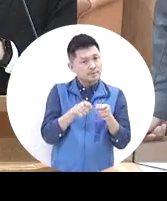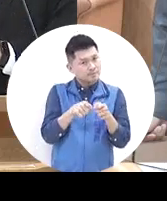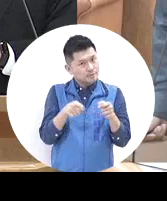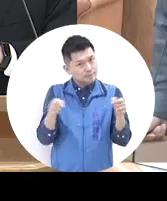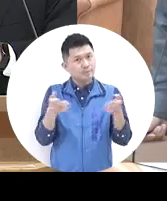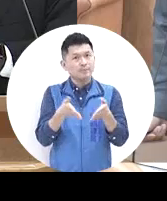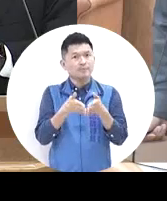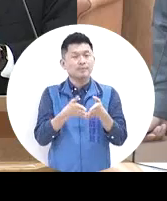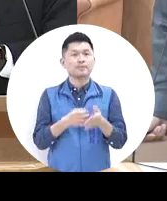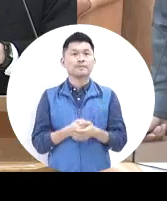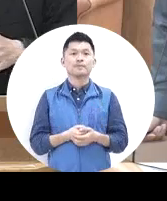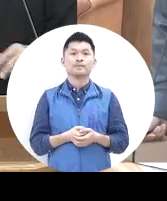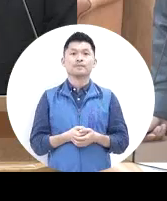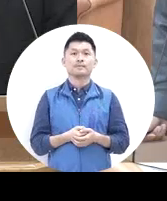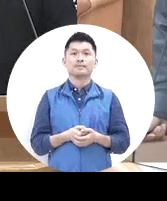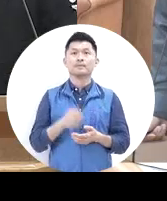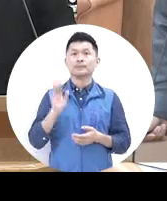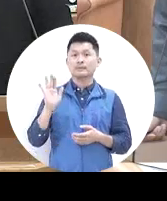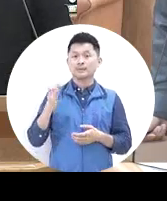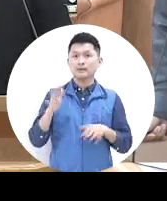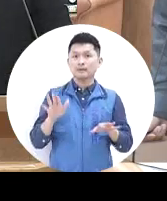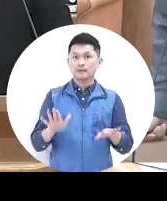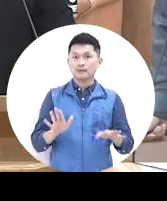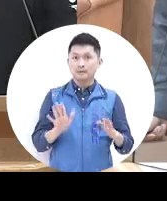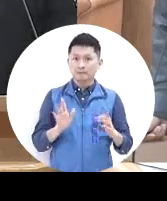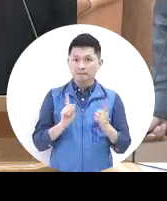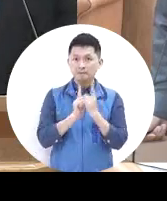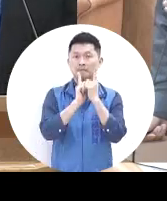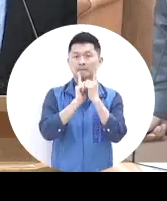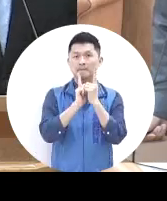呢，我们现在面临很多的交通的